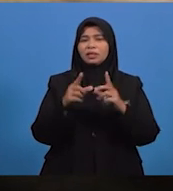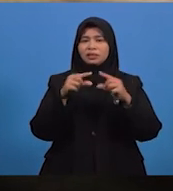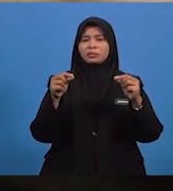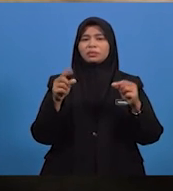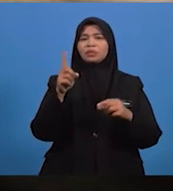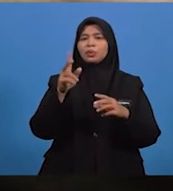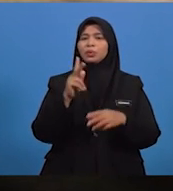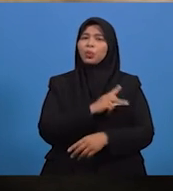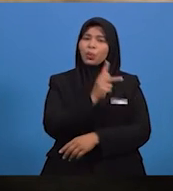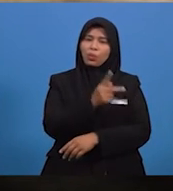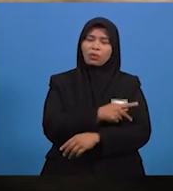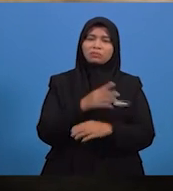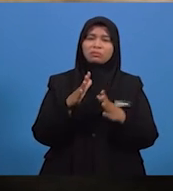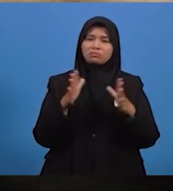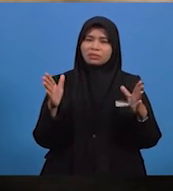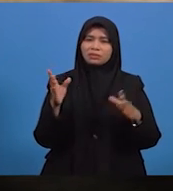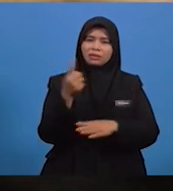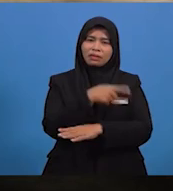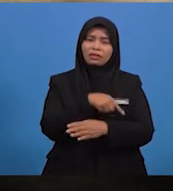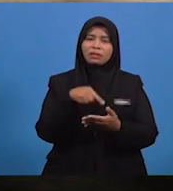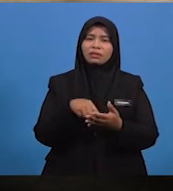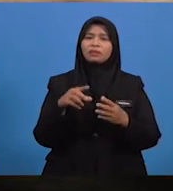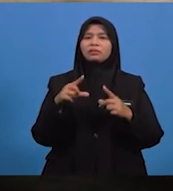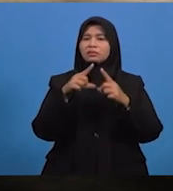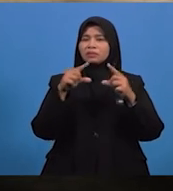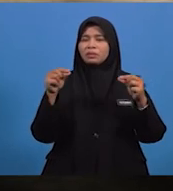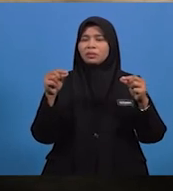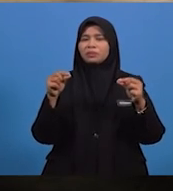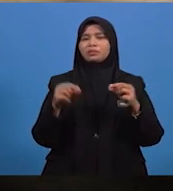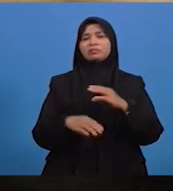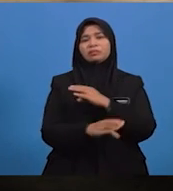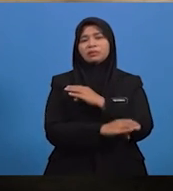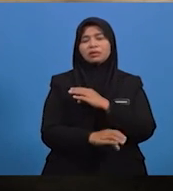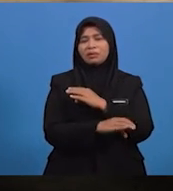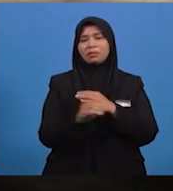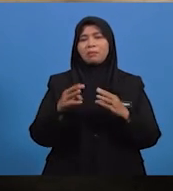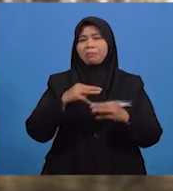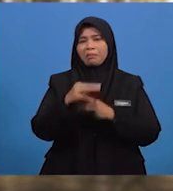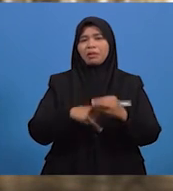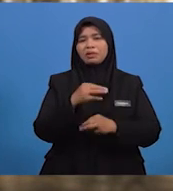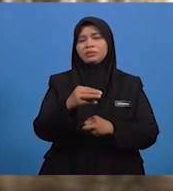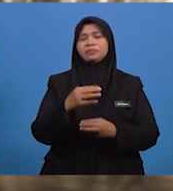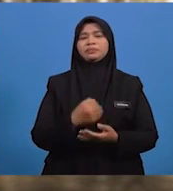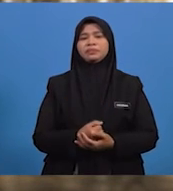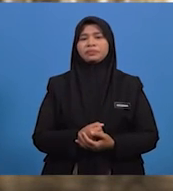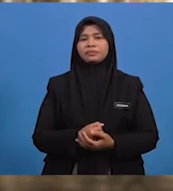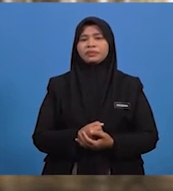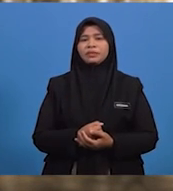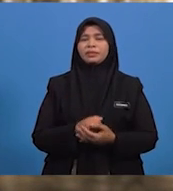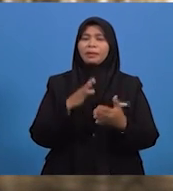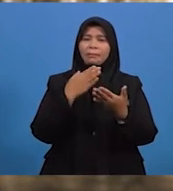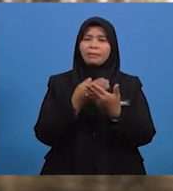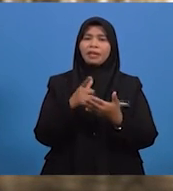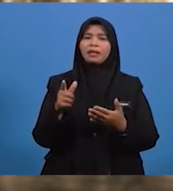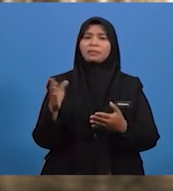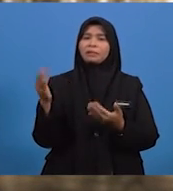besar pada hari ini. Jepun merupakan sebuah negara yang maju dan disegani. Baiklah, mari